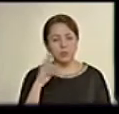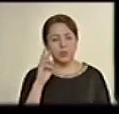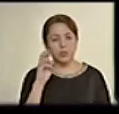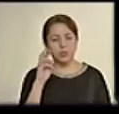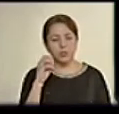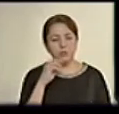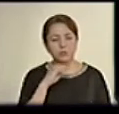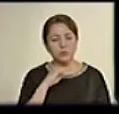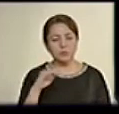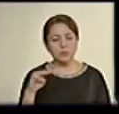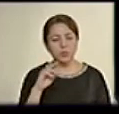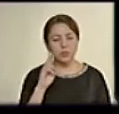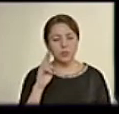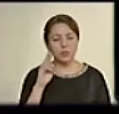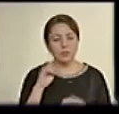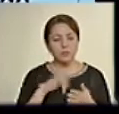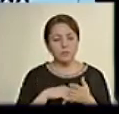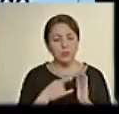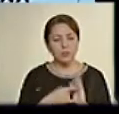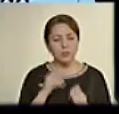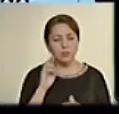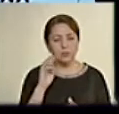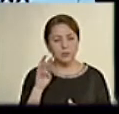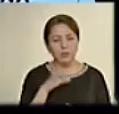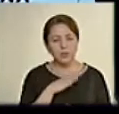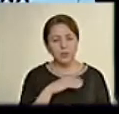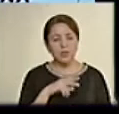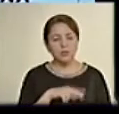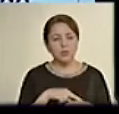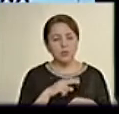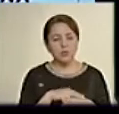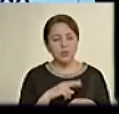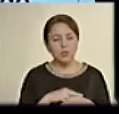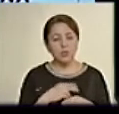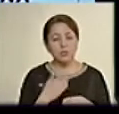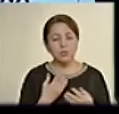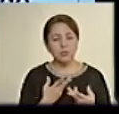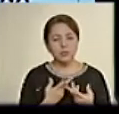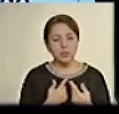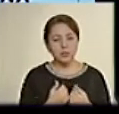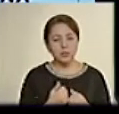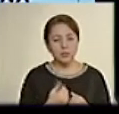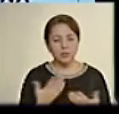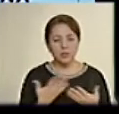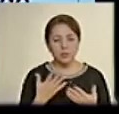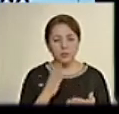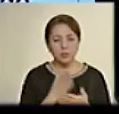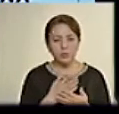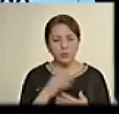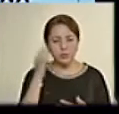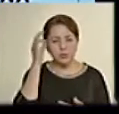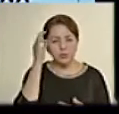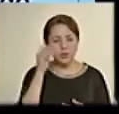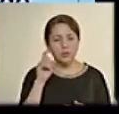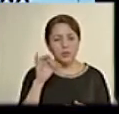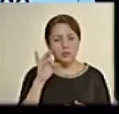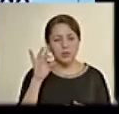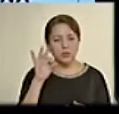kvadrat kilometrligi haqida soliqlari qani bir sanab o'taylikchi, qanday soliqlari bor ekan?